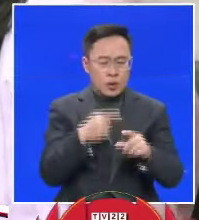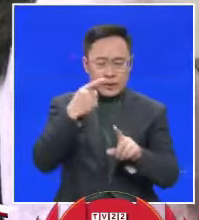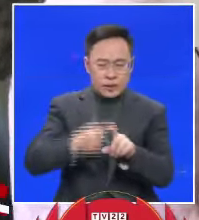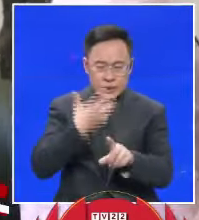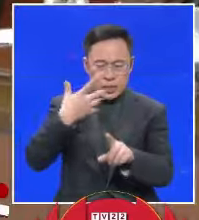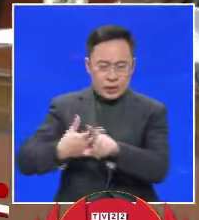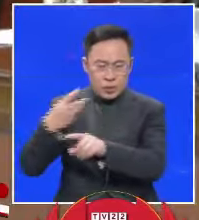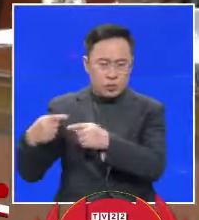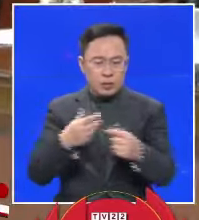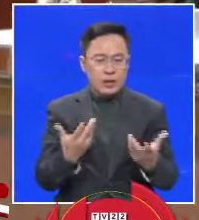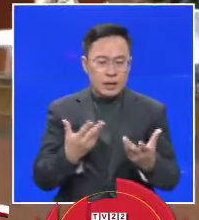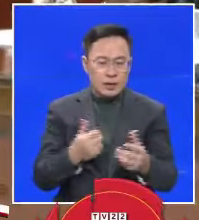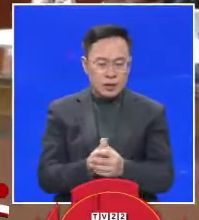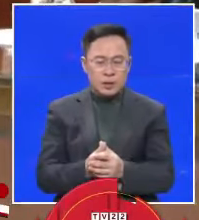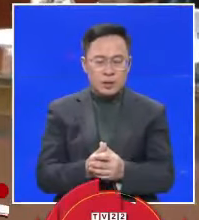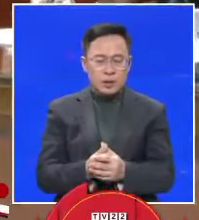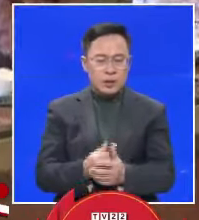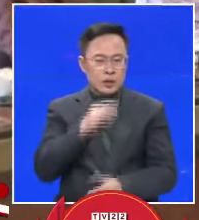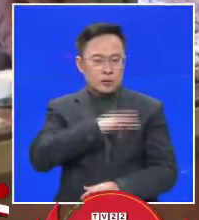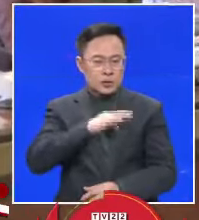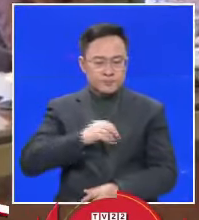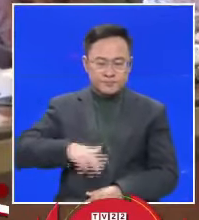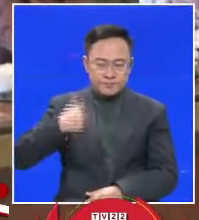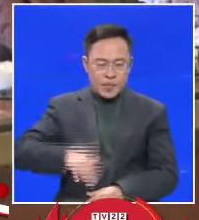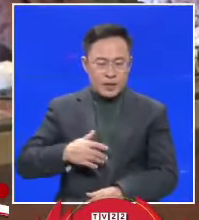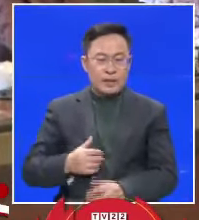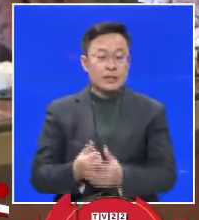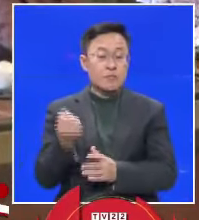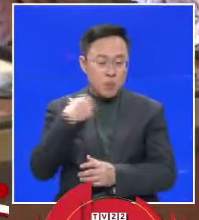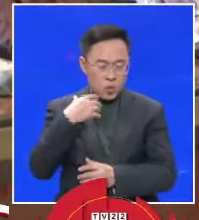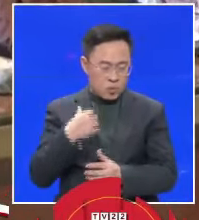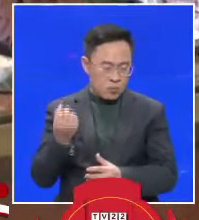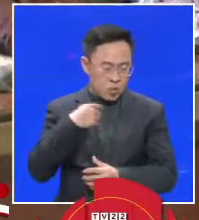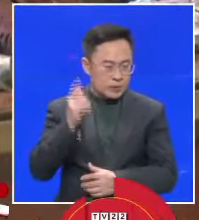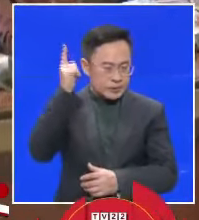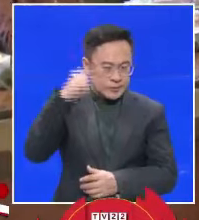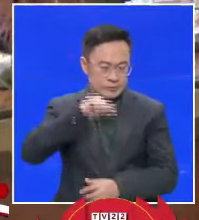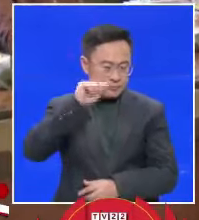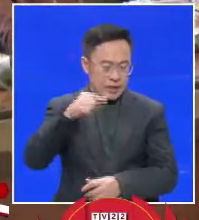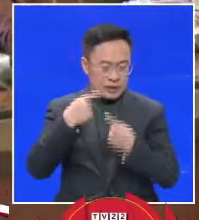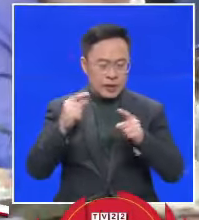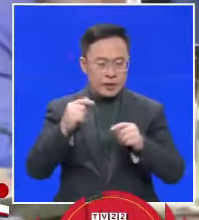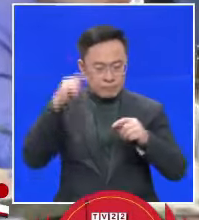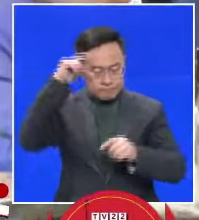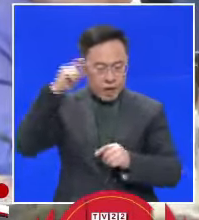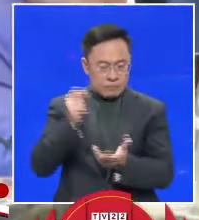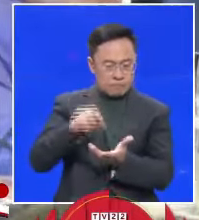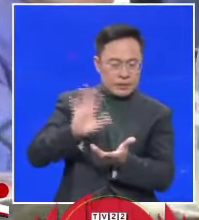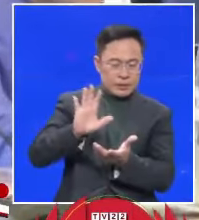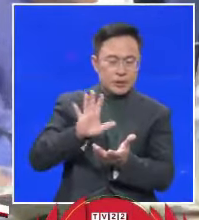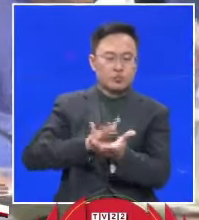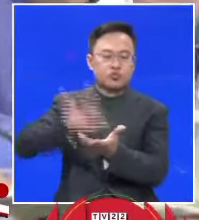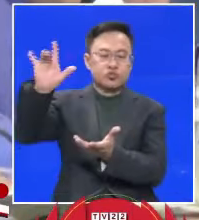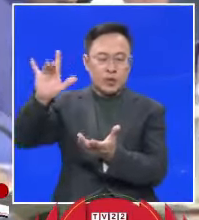นะคะเขาบอกว่าตอนนั้นน่ะก็ทำให้คนชั้น14นี่ก็คือไม่ค่อยพอใจอันนี้แหล่งข่าวกล่าวว่าแบบนั้นนะคะแล้วก็คนชั้น14เนี่ยก็ เ